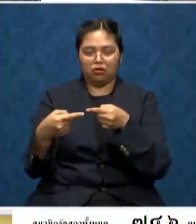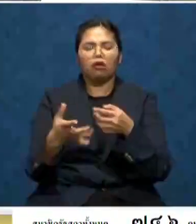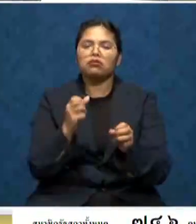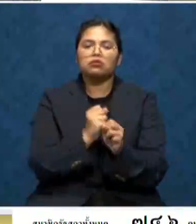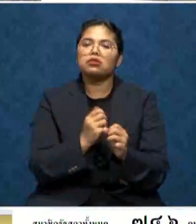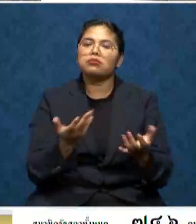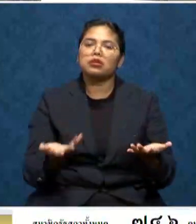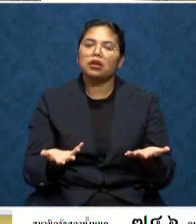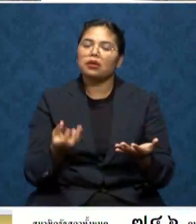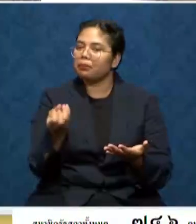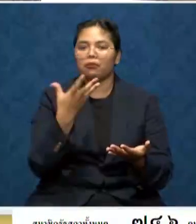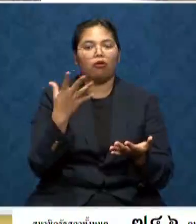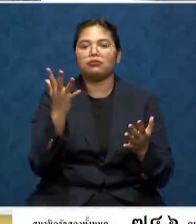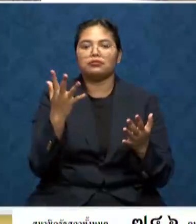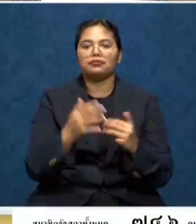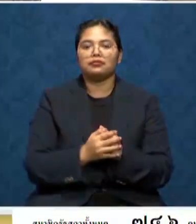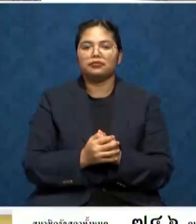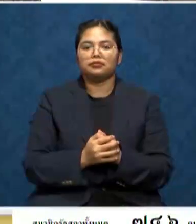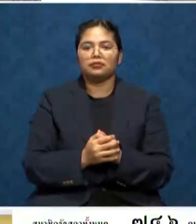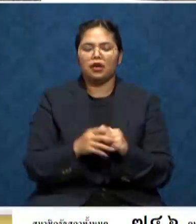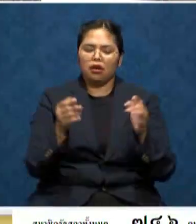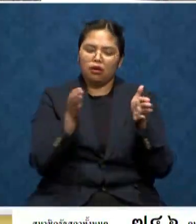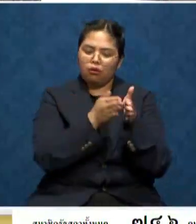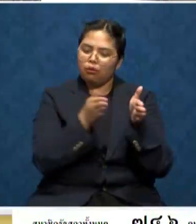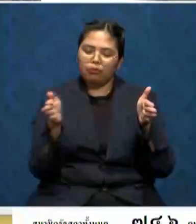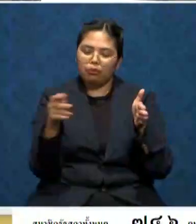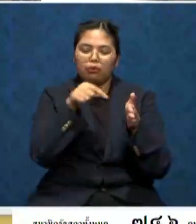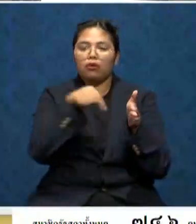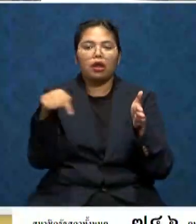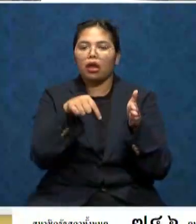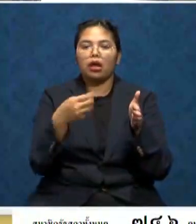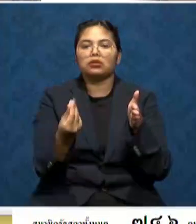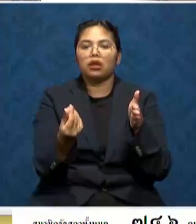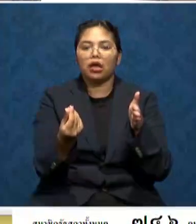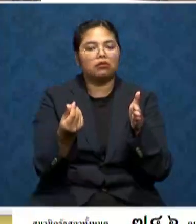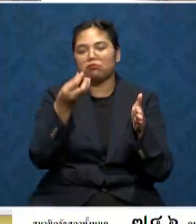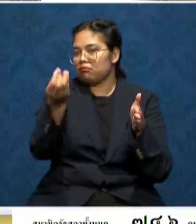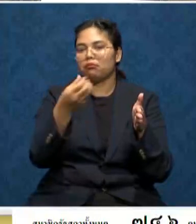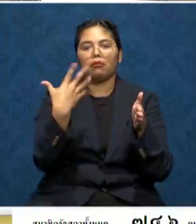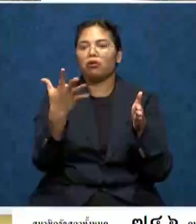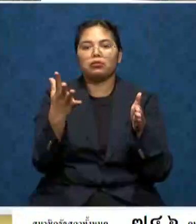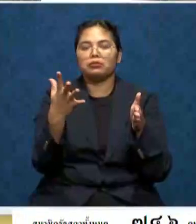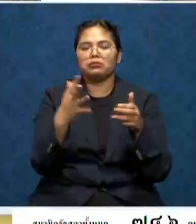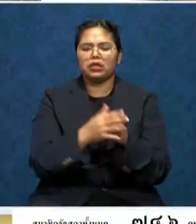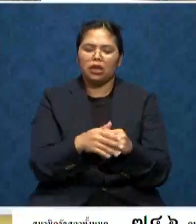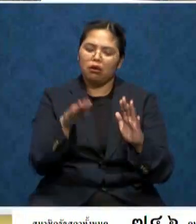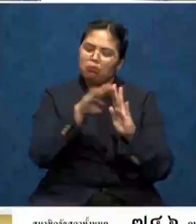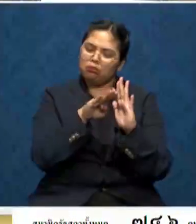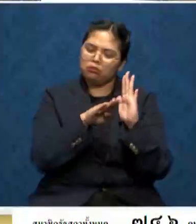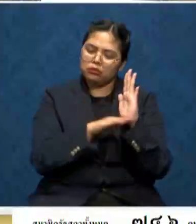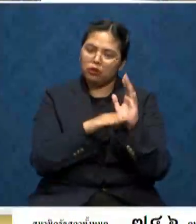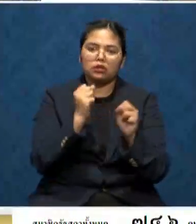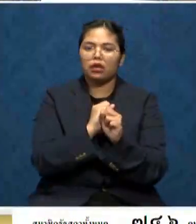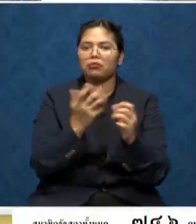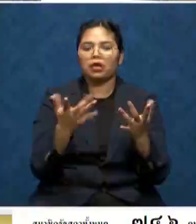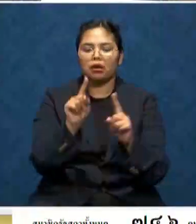อย่ไร?่มีบอกไ้กรอบเวลาไม่มีบอกและยัแνε criterion อย่ไรไม่มีบอกแล้วก็ตั